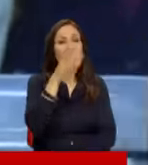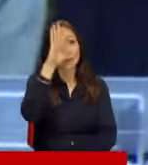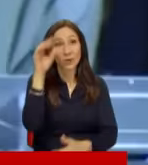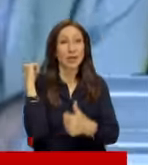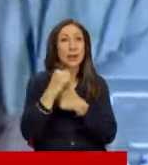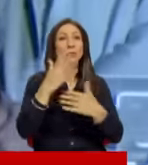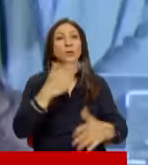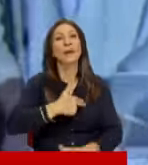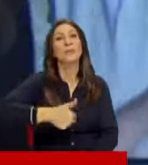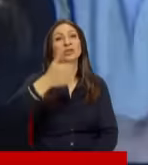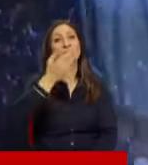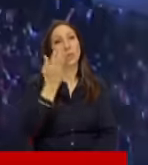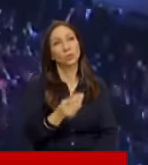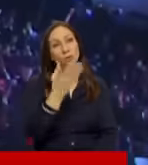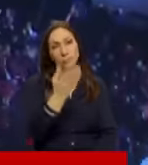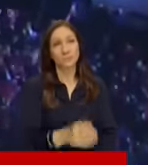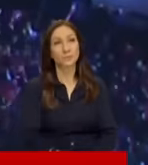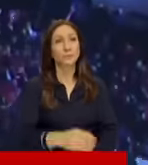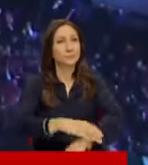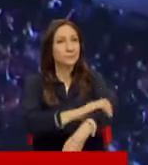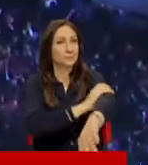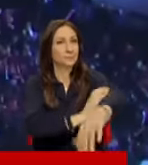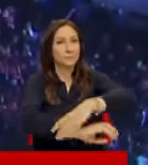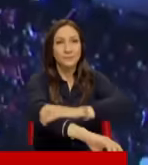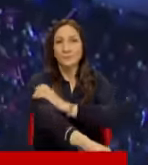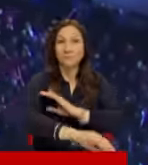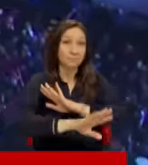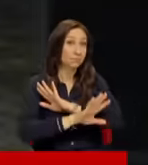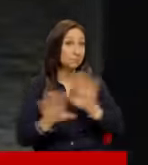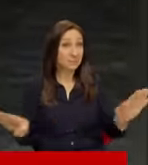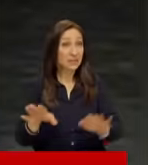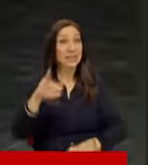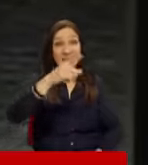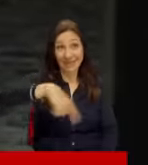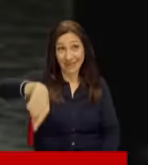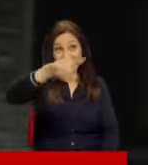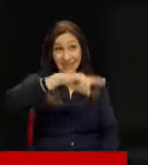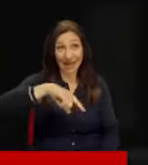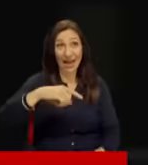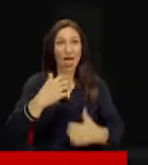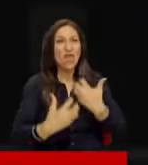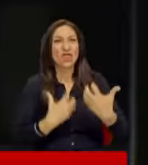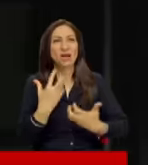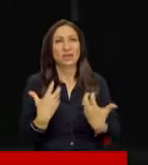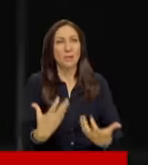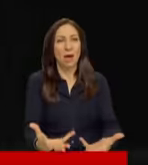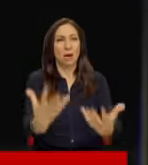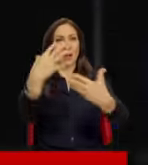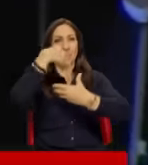yeniden Büyükşehir Belediye Başkanı oldu. Kolları sıvadım. Sizden enerjimi